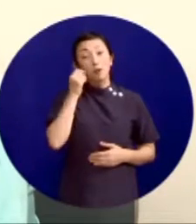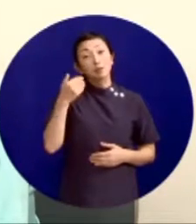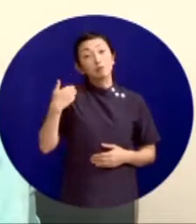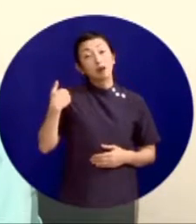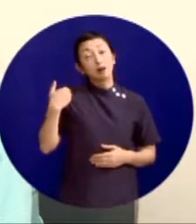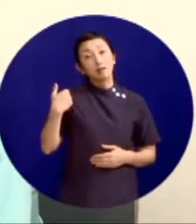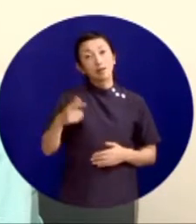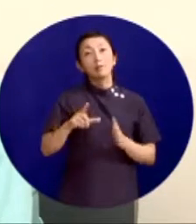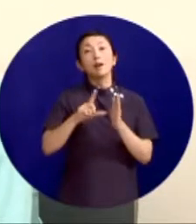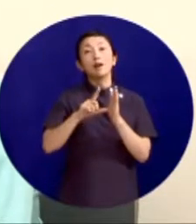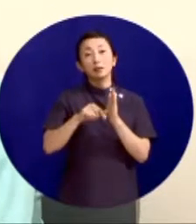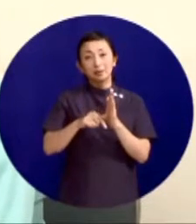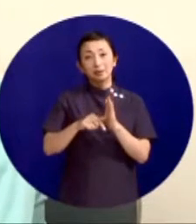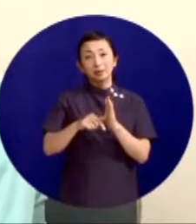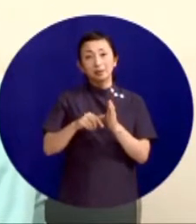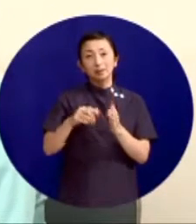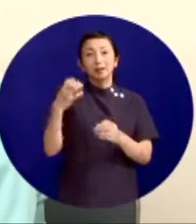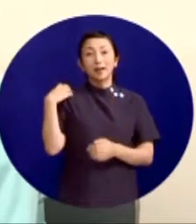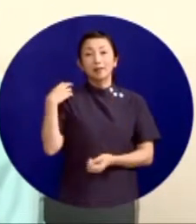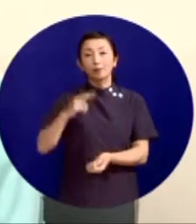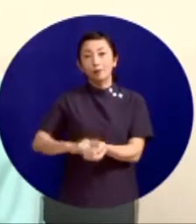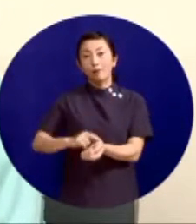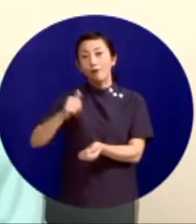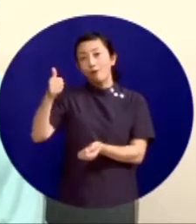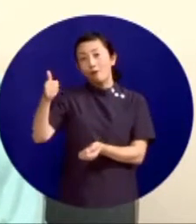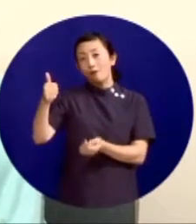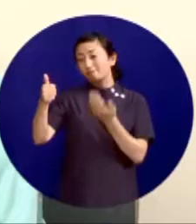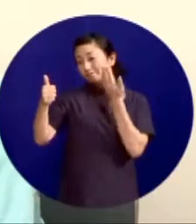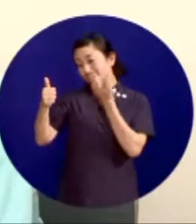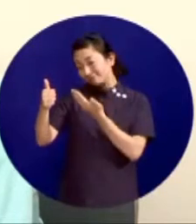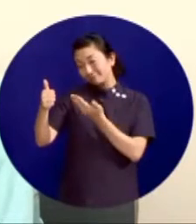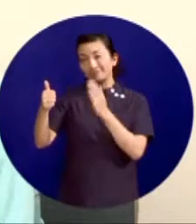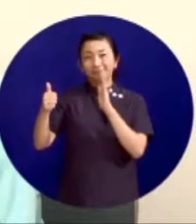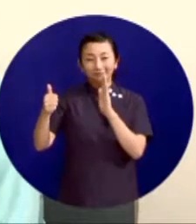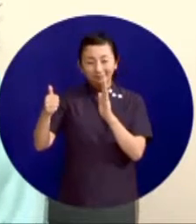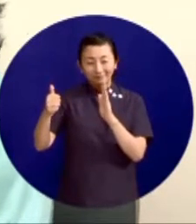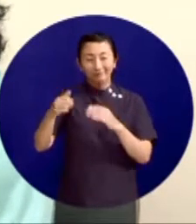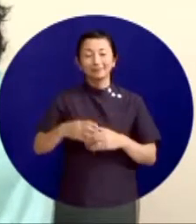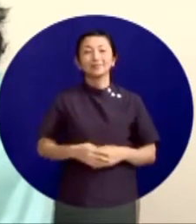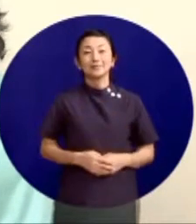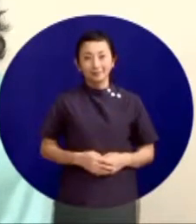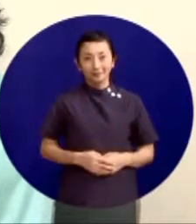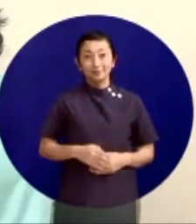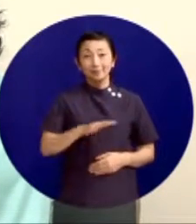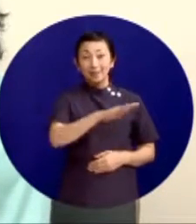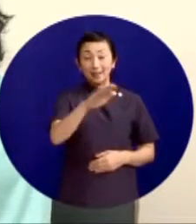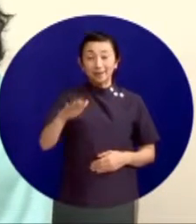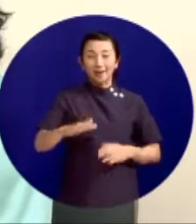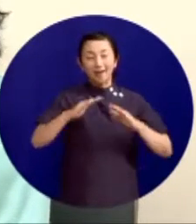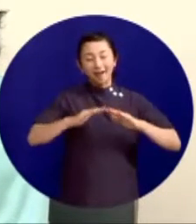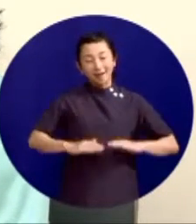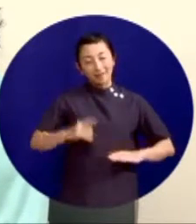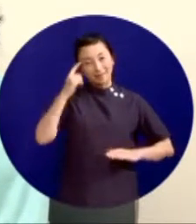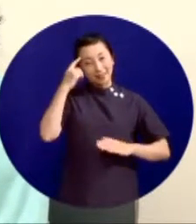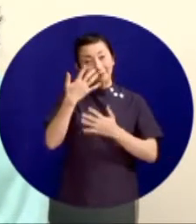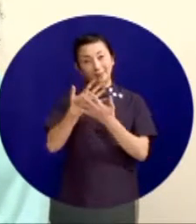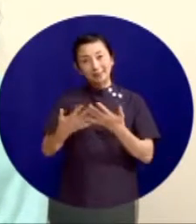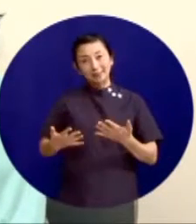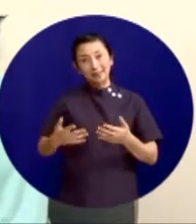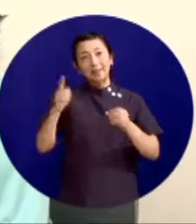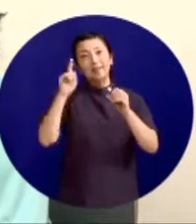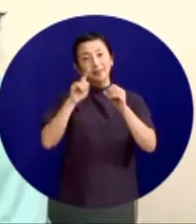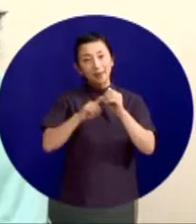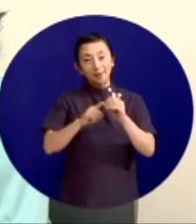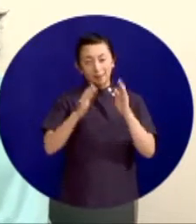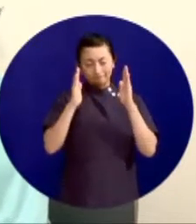不明な点などありましたら、担当の麻酔科医にお聞きになってください。皆さんが安心して麻酔を受けられますよう、しっか